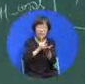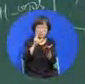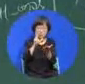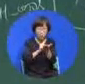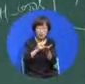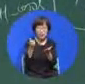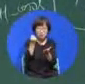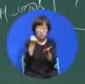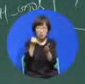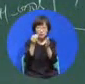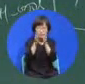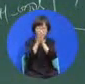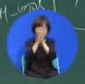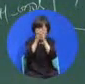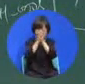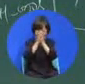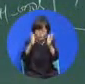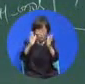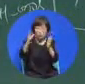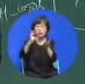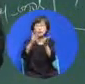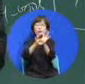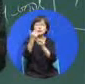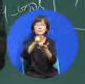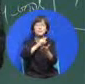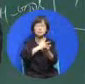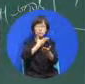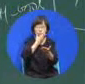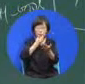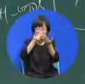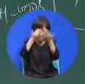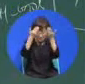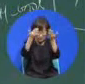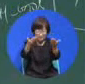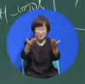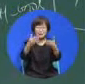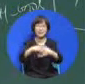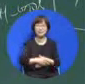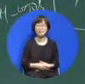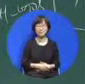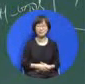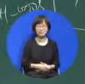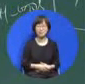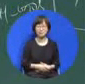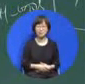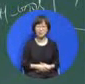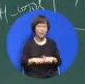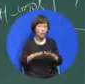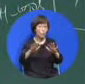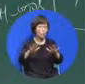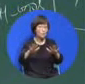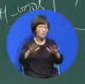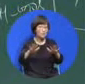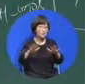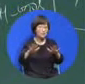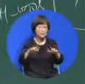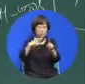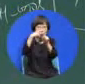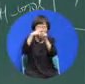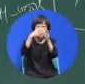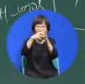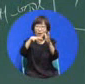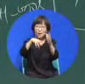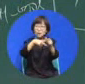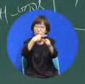이름으로 축복합니다. I bless you all in the name of Jesus that today you will grab hold of these very important prayer topics. 오늘 우리 교사분들이